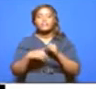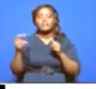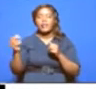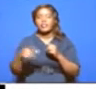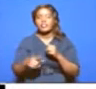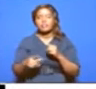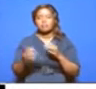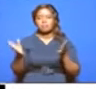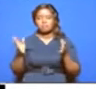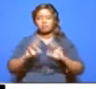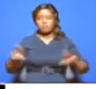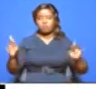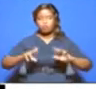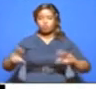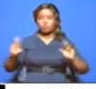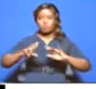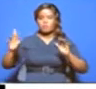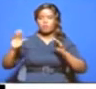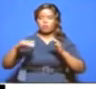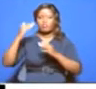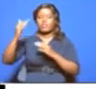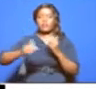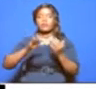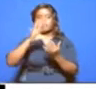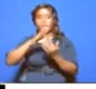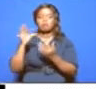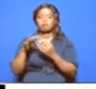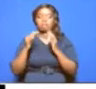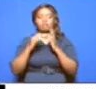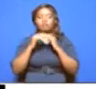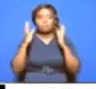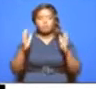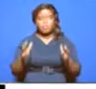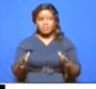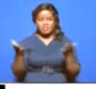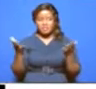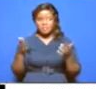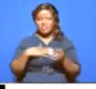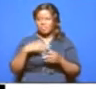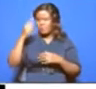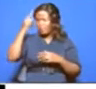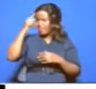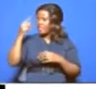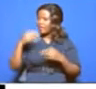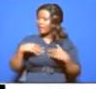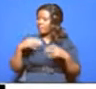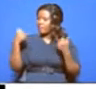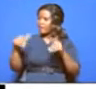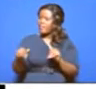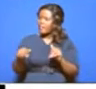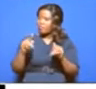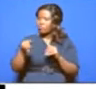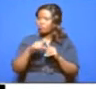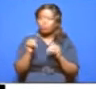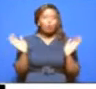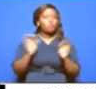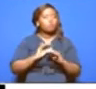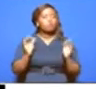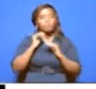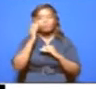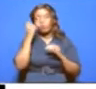to prepare for the election of the next emormor. So I don't think there is any question of power, because the constitution is very